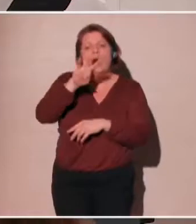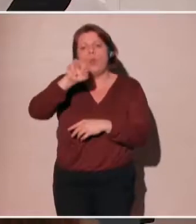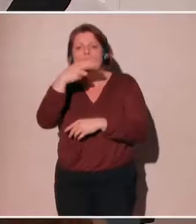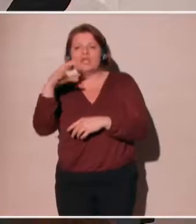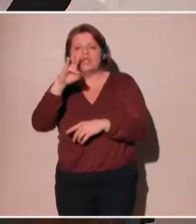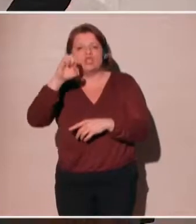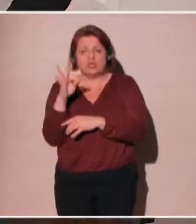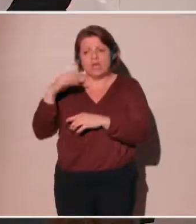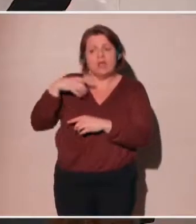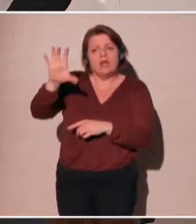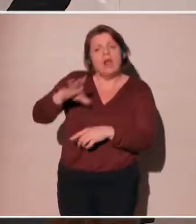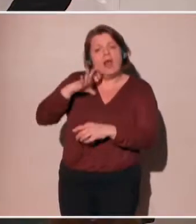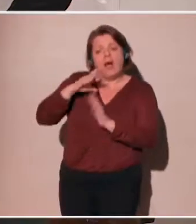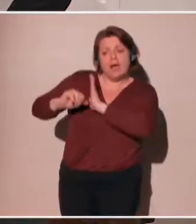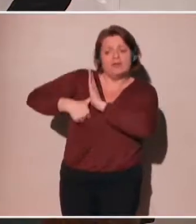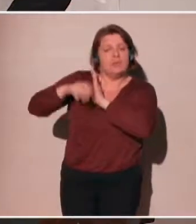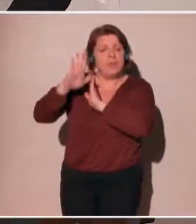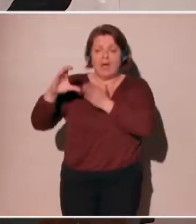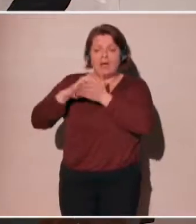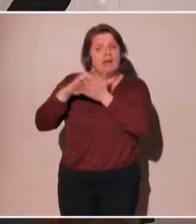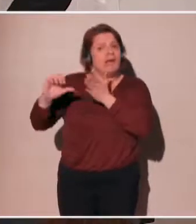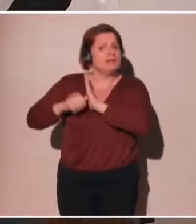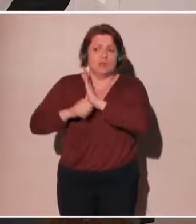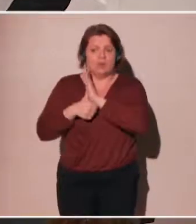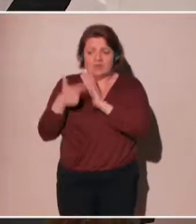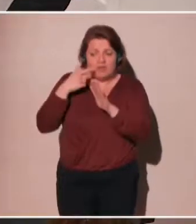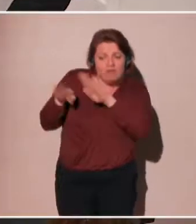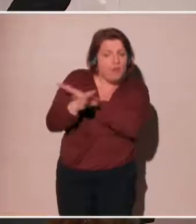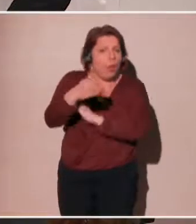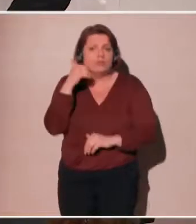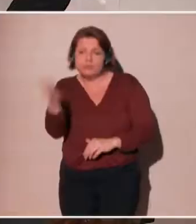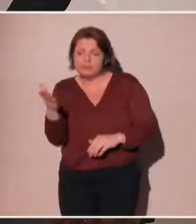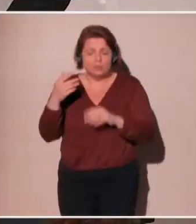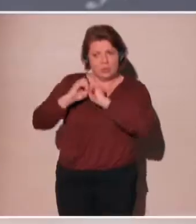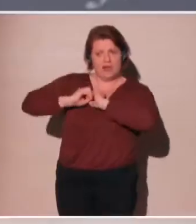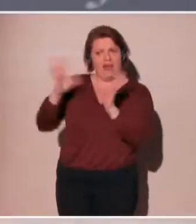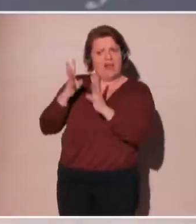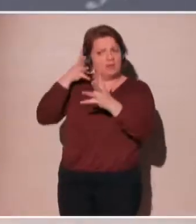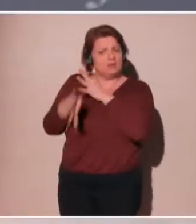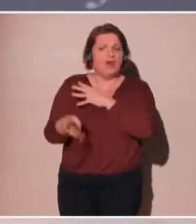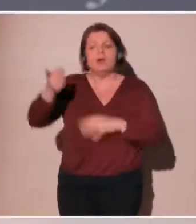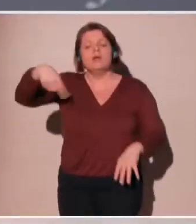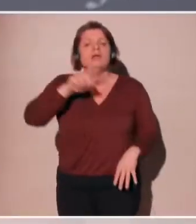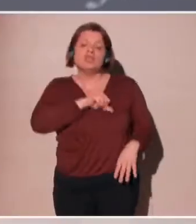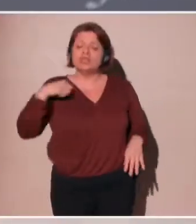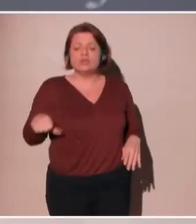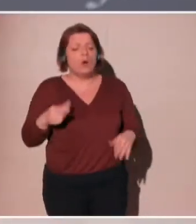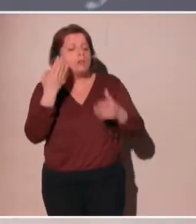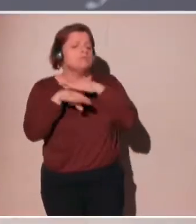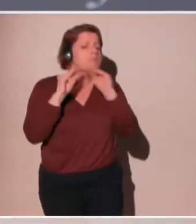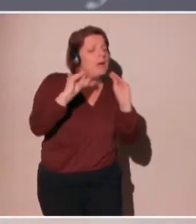d'identité. Et donc, il n'y a pas de fraude possible et il n'y a pas d'ambiguïté possible. Et les Chinois sont très contents quand ils rentrent dans un